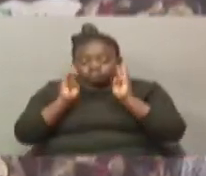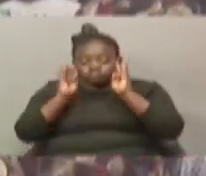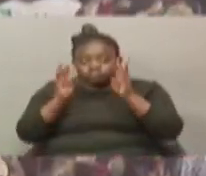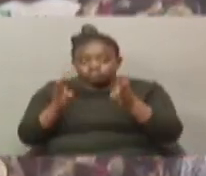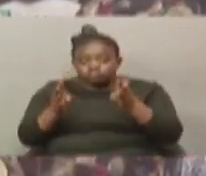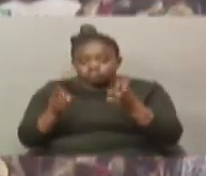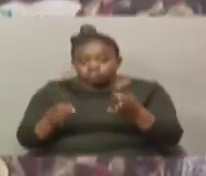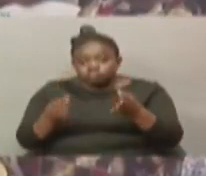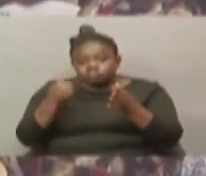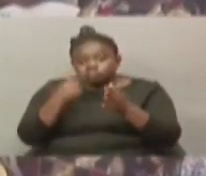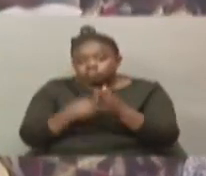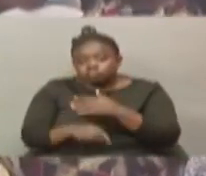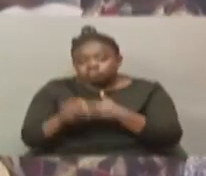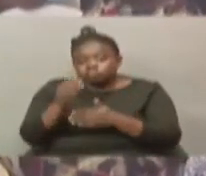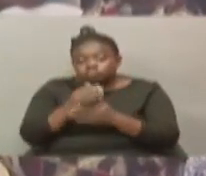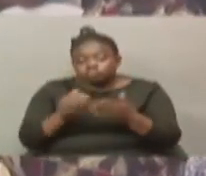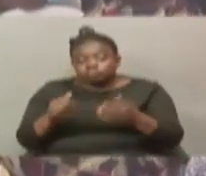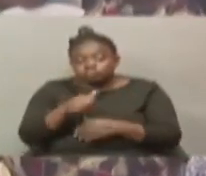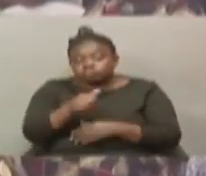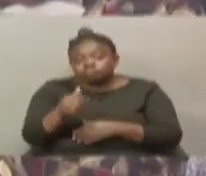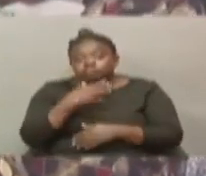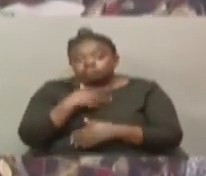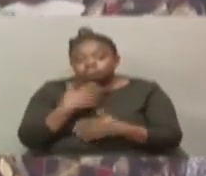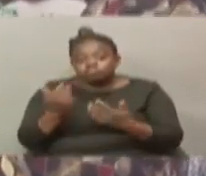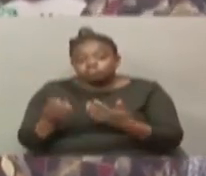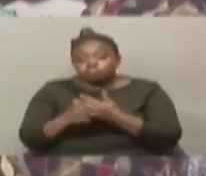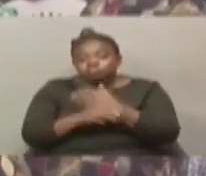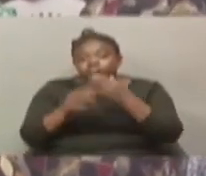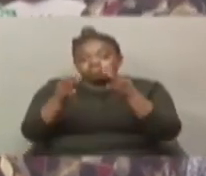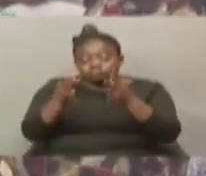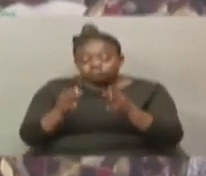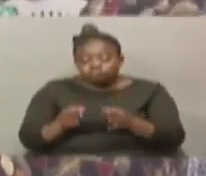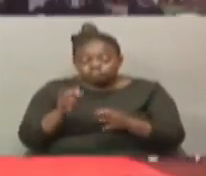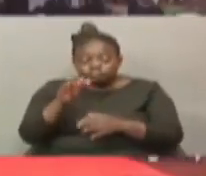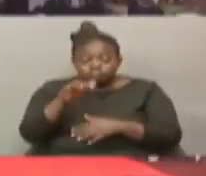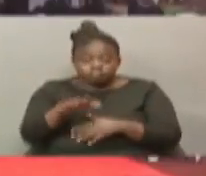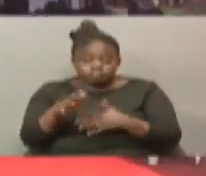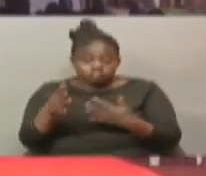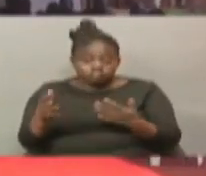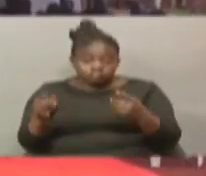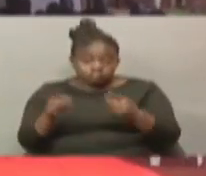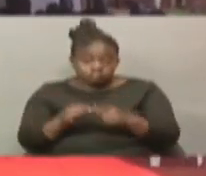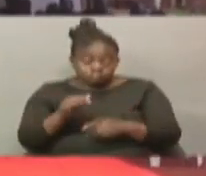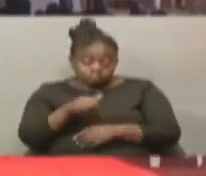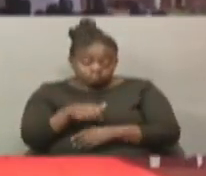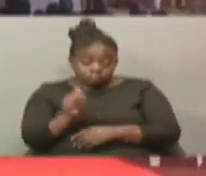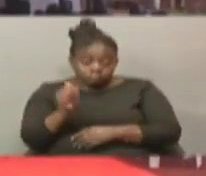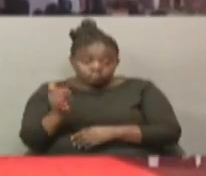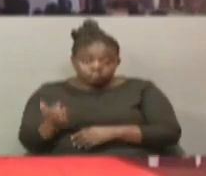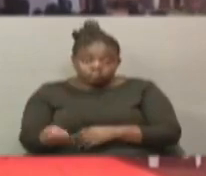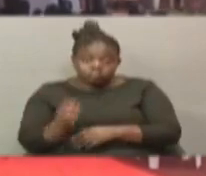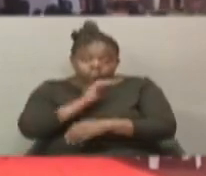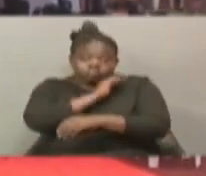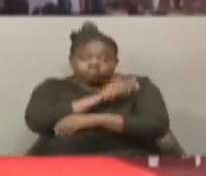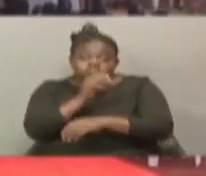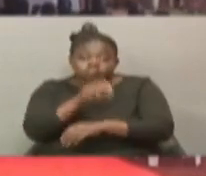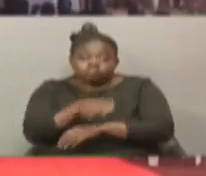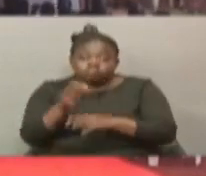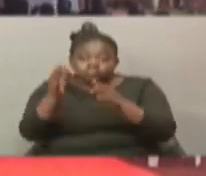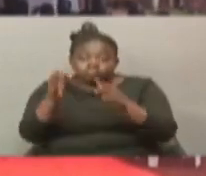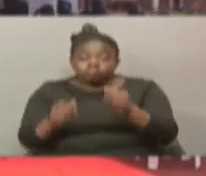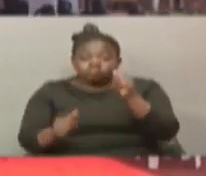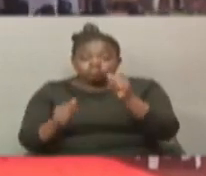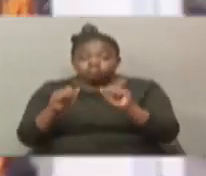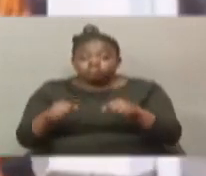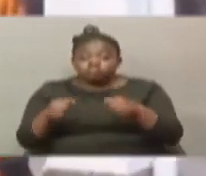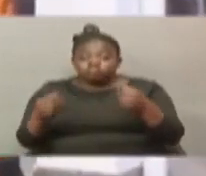Ono agambye nti abamu ku balamu be baagala kweddiza bya bugagga bya mugenzi ate nga naye gaali maanyige ekintu ky'atayinza